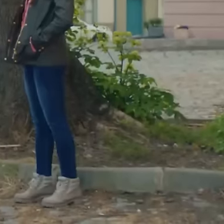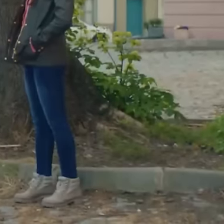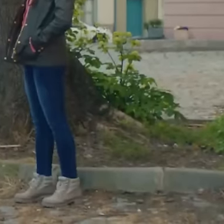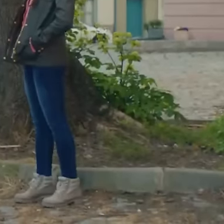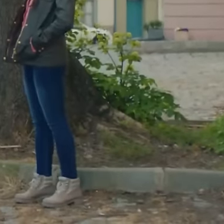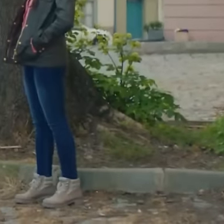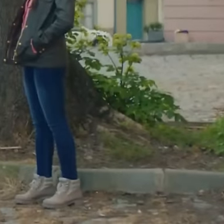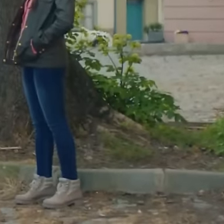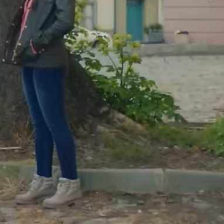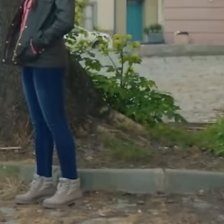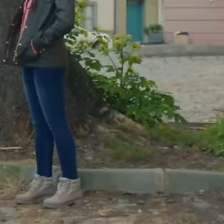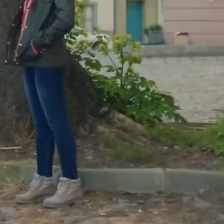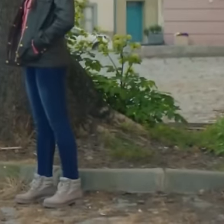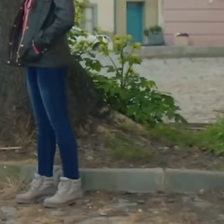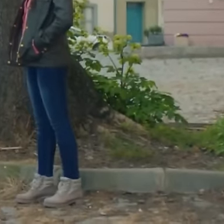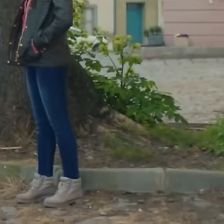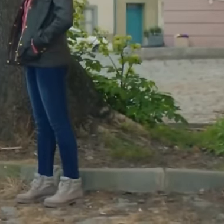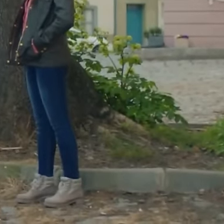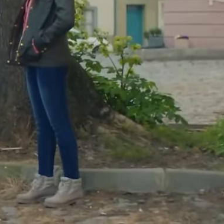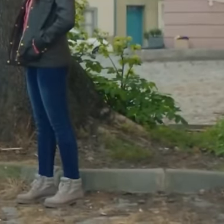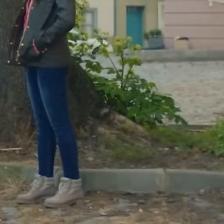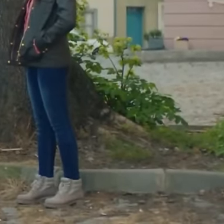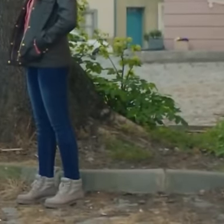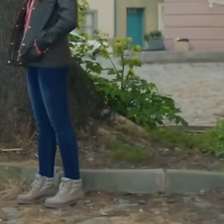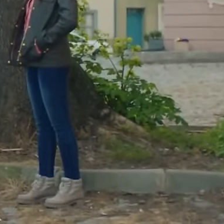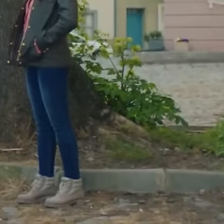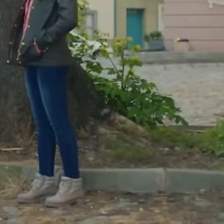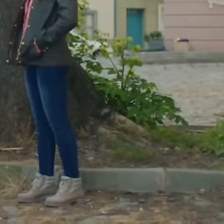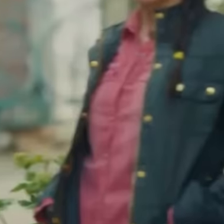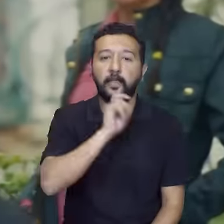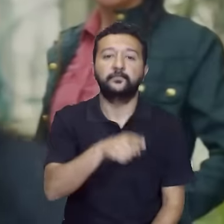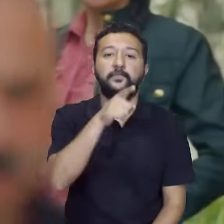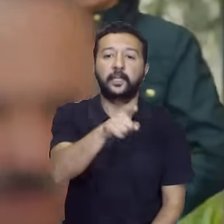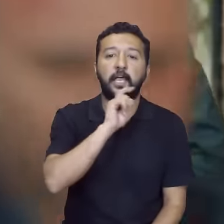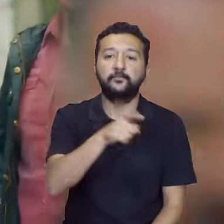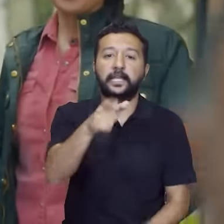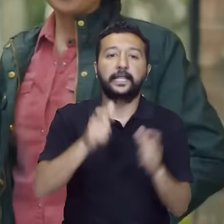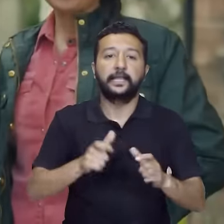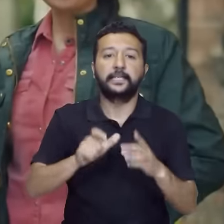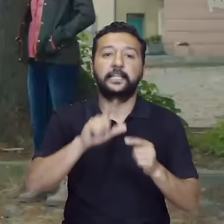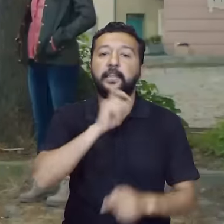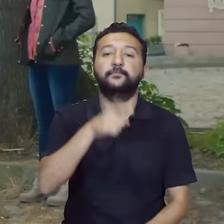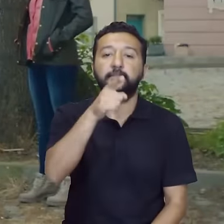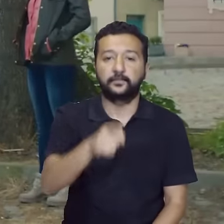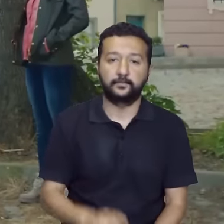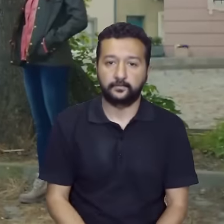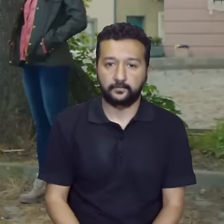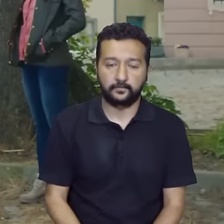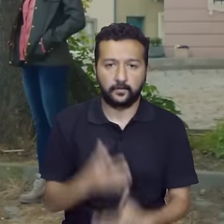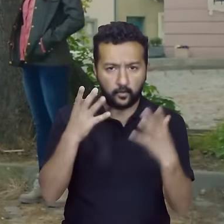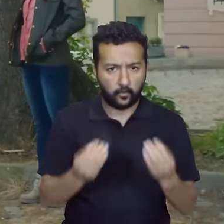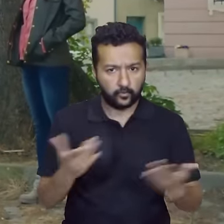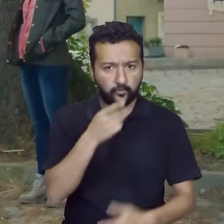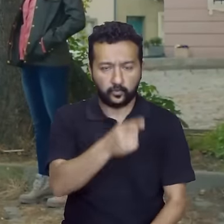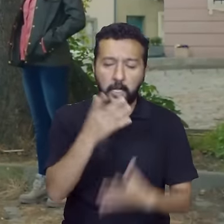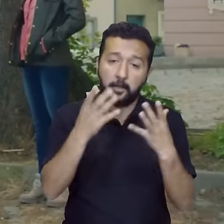Sevda ağaç altında konuşuyorlar. Şener kaşları çatık, asabi ifadeyle amca, yanlarından geçti. Amca nereye Şener amca? Ne olmuş